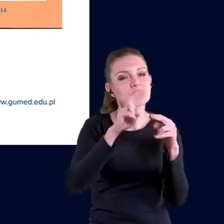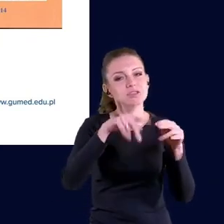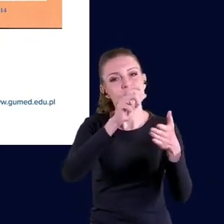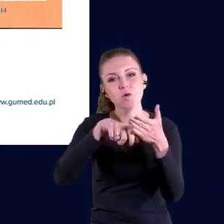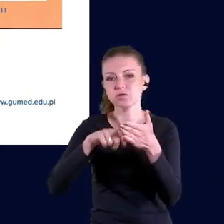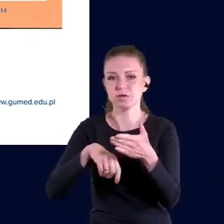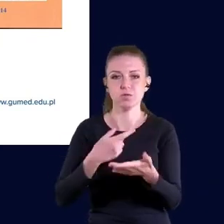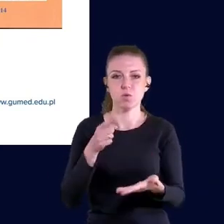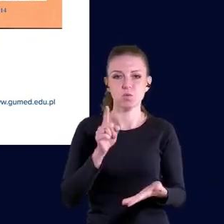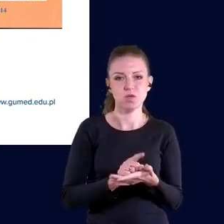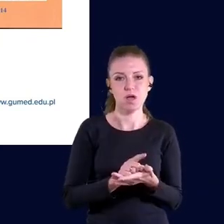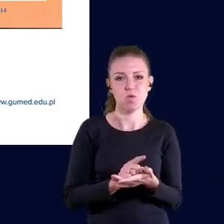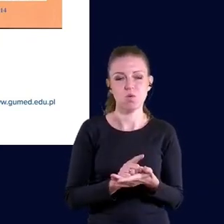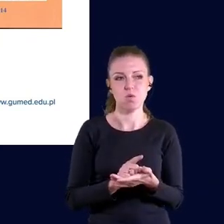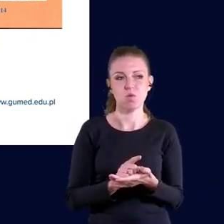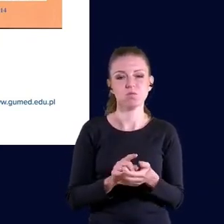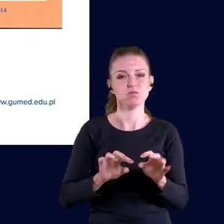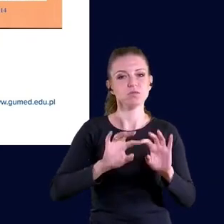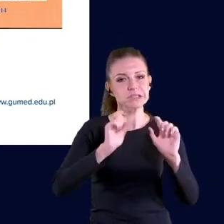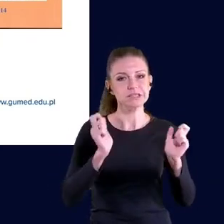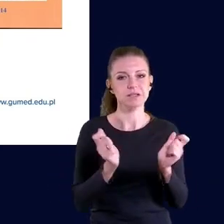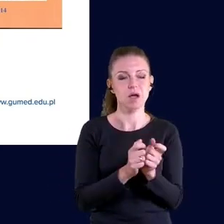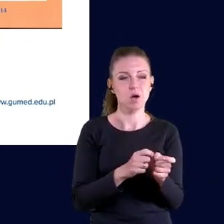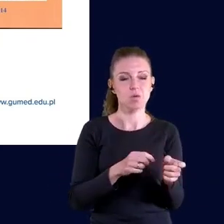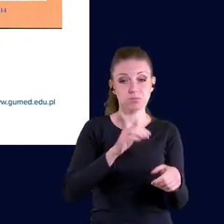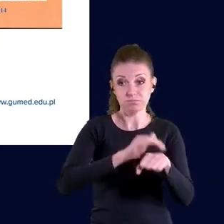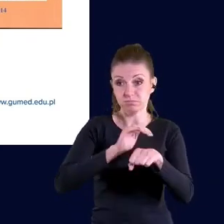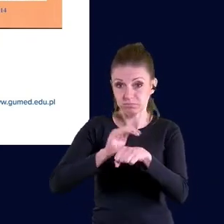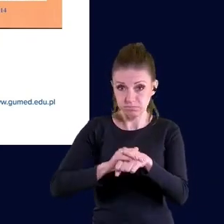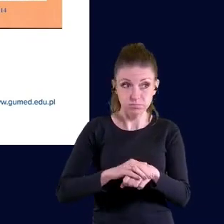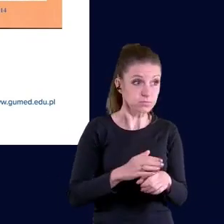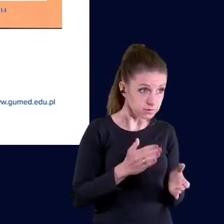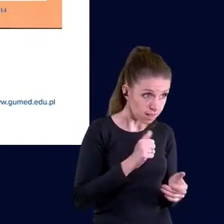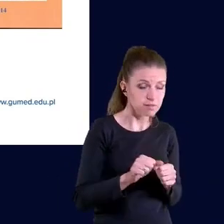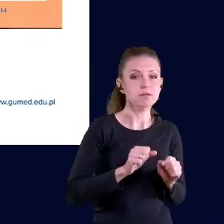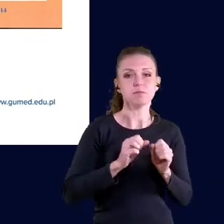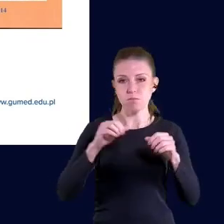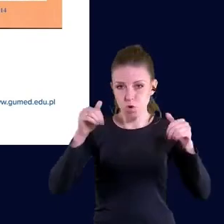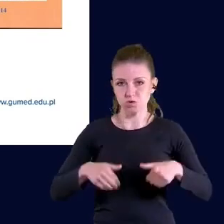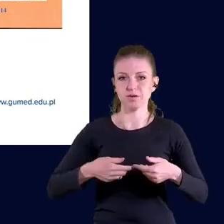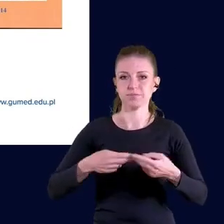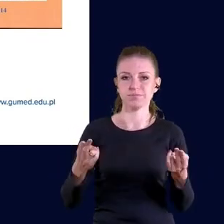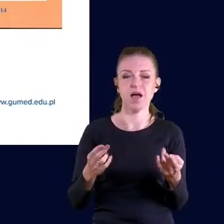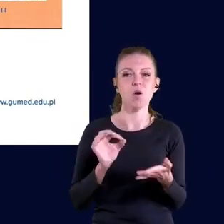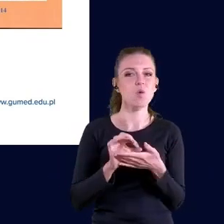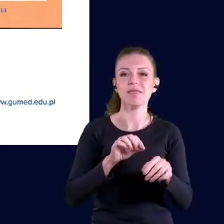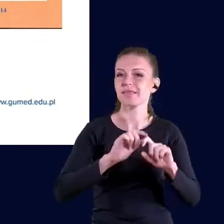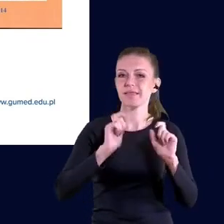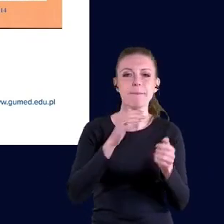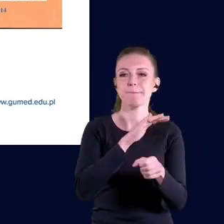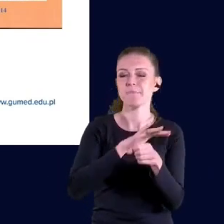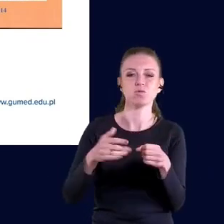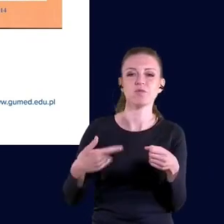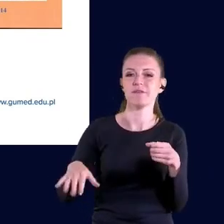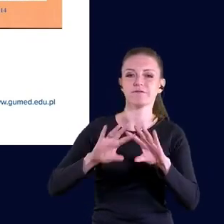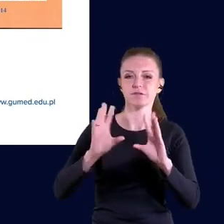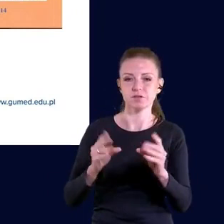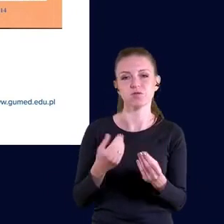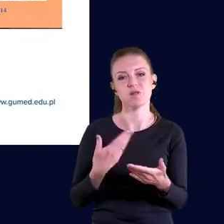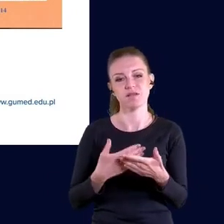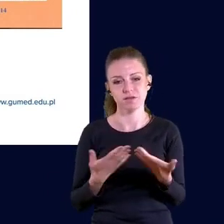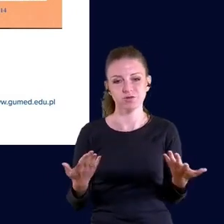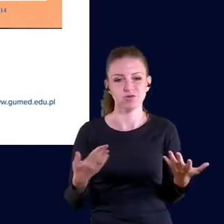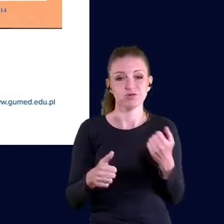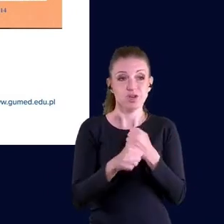gdzie współautorzy wciąż pracują na uczelni obiecali że dostarczą nam umowę tego nie zrobili więc będziemy